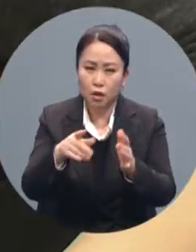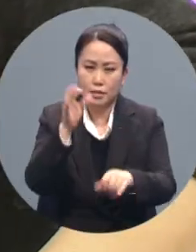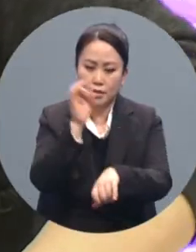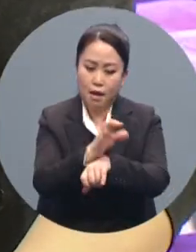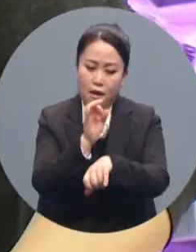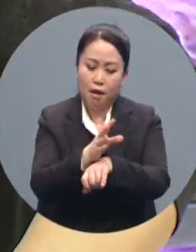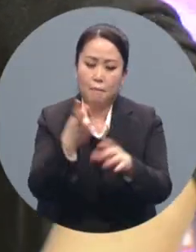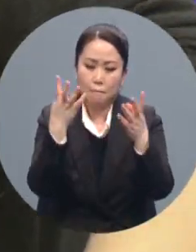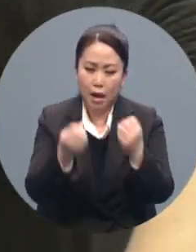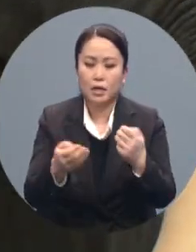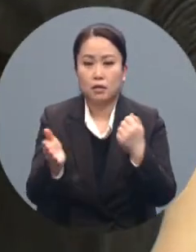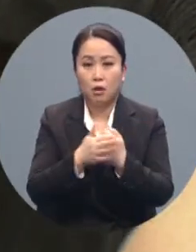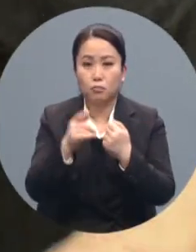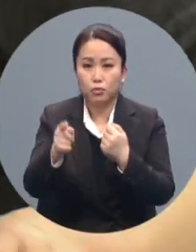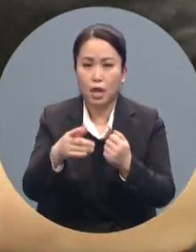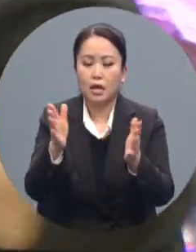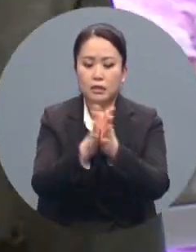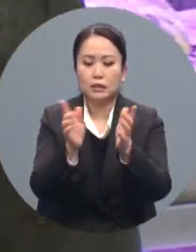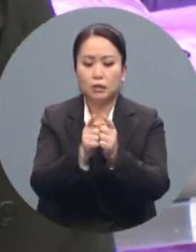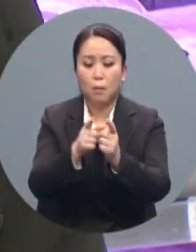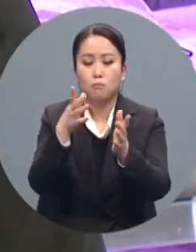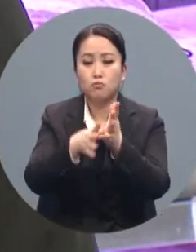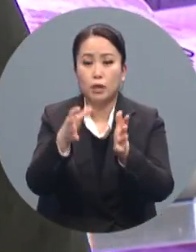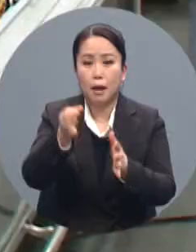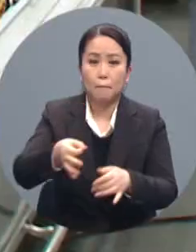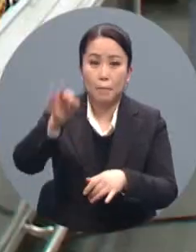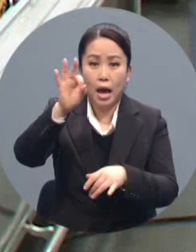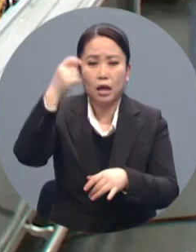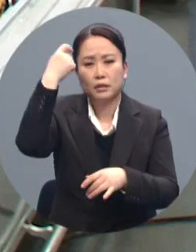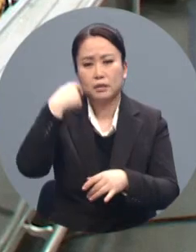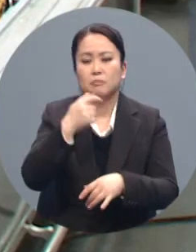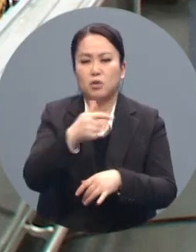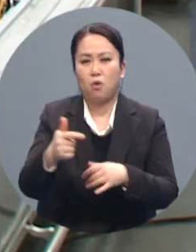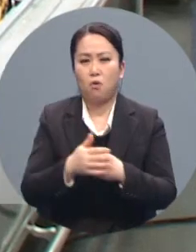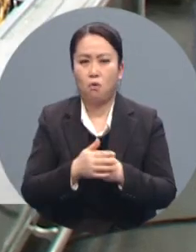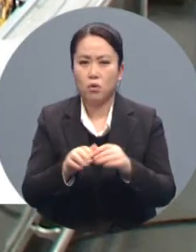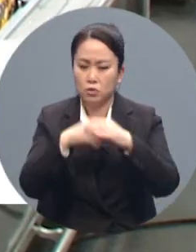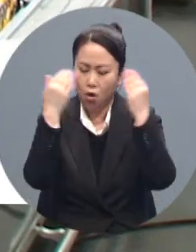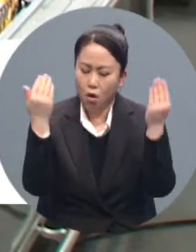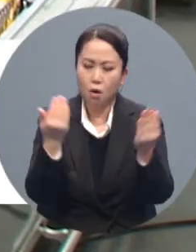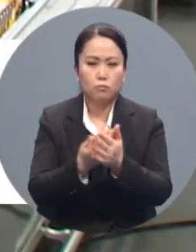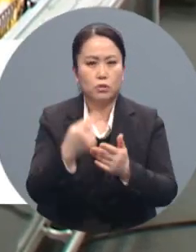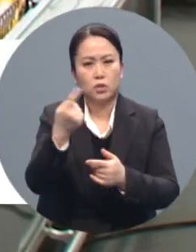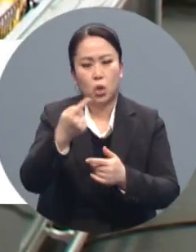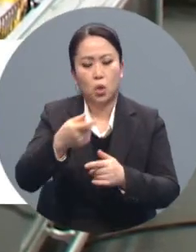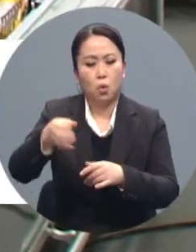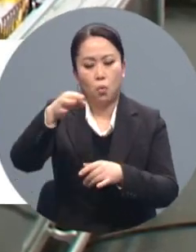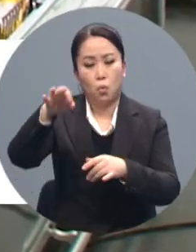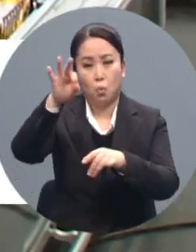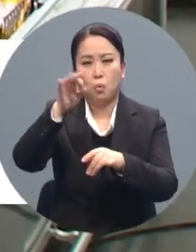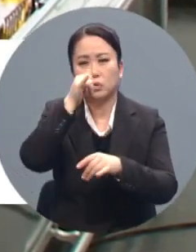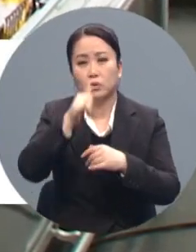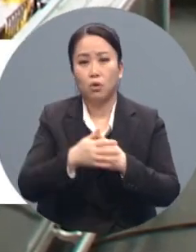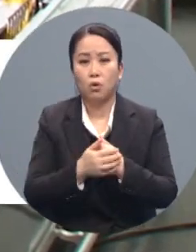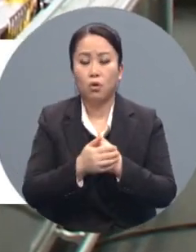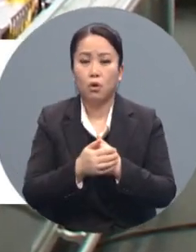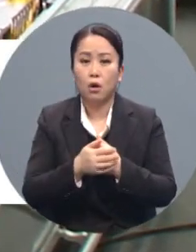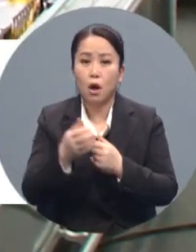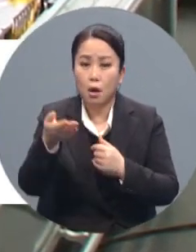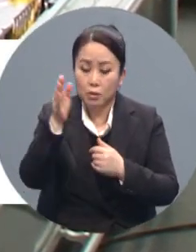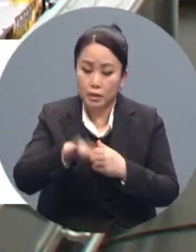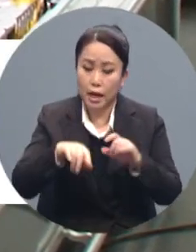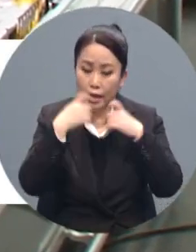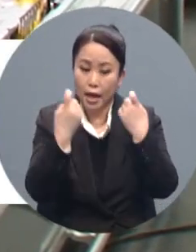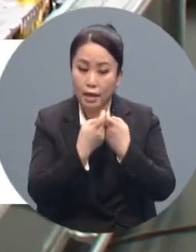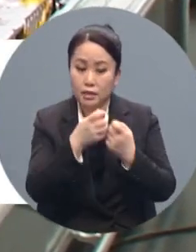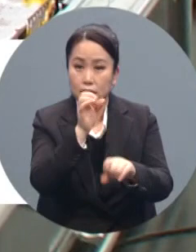없어 물가 상승률을 실감하게 됩니다. 전부 천 원씩 다 올랐어요. 근데 뭐 장사는 집에 가정집에